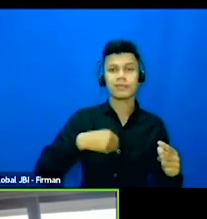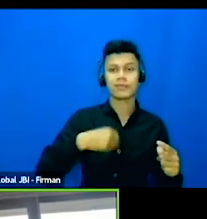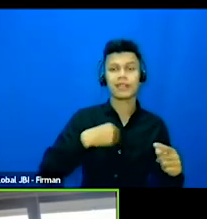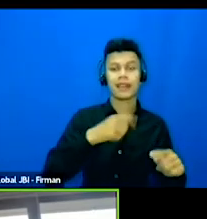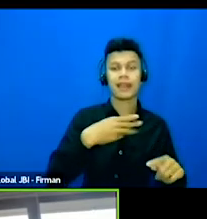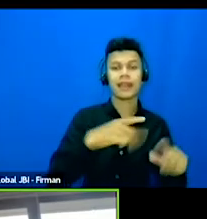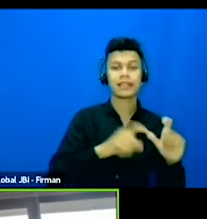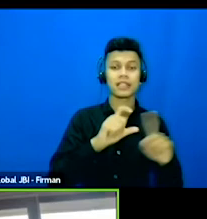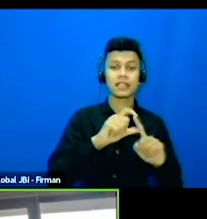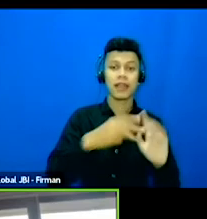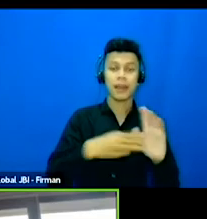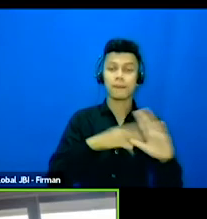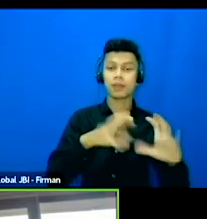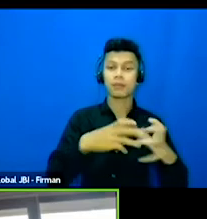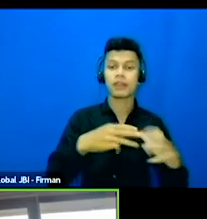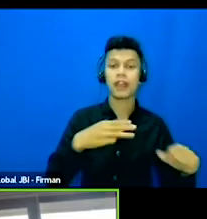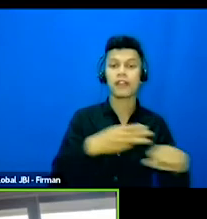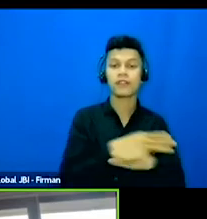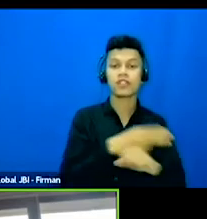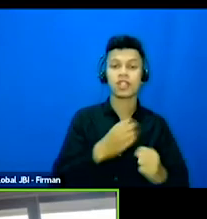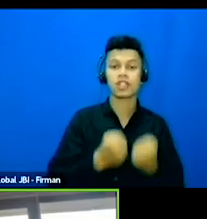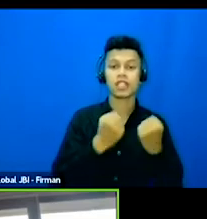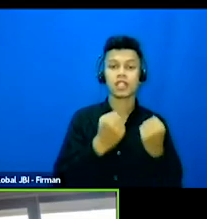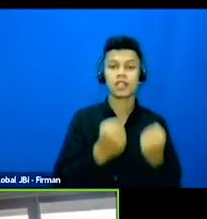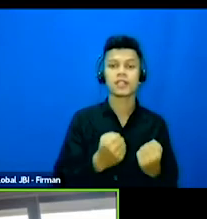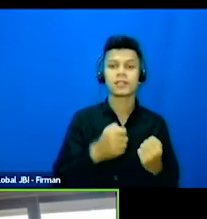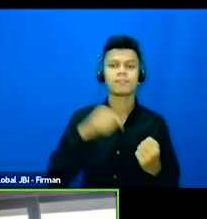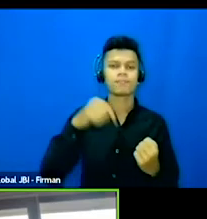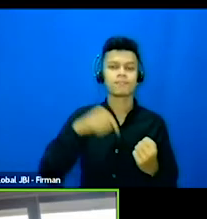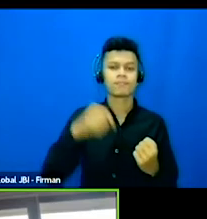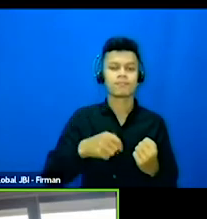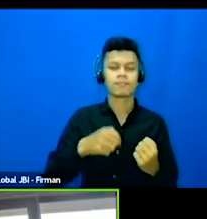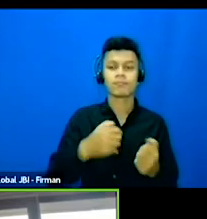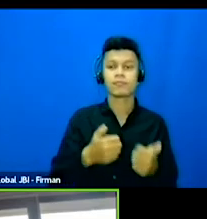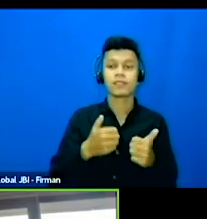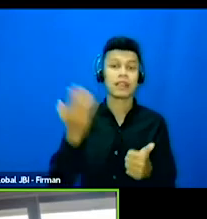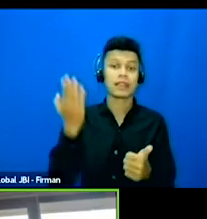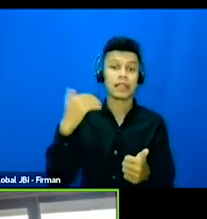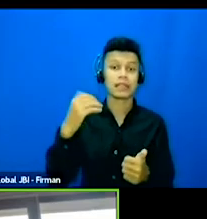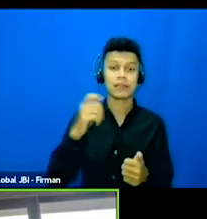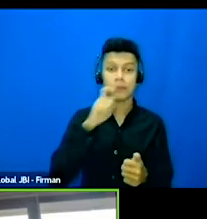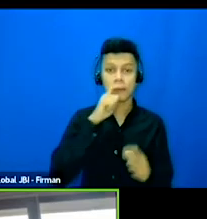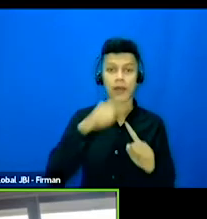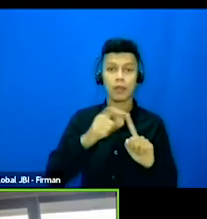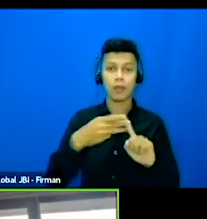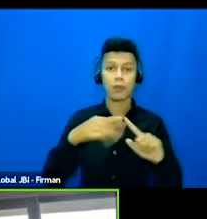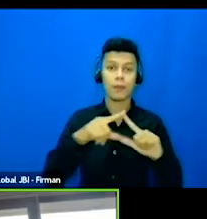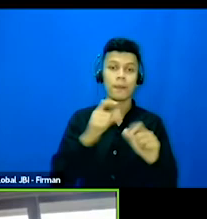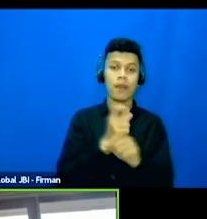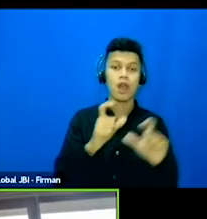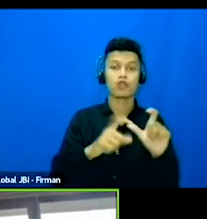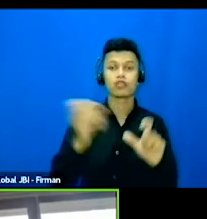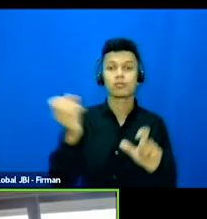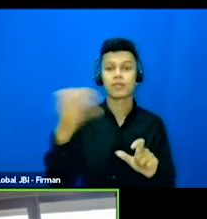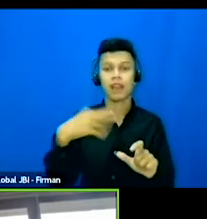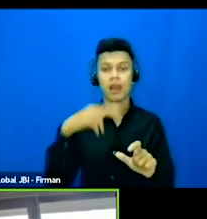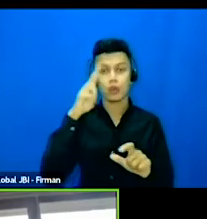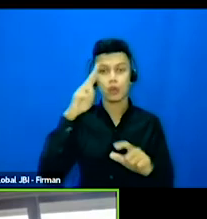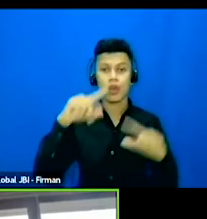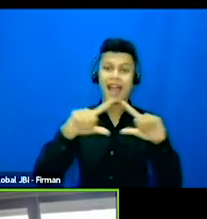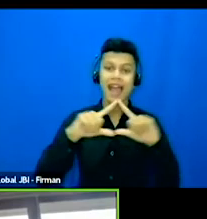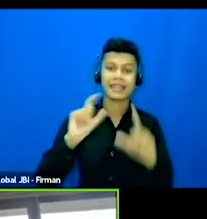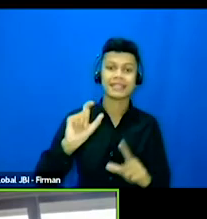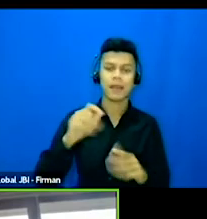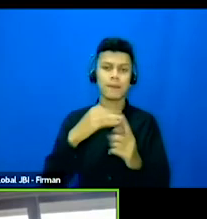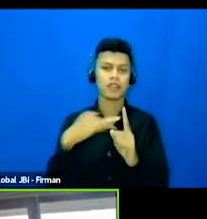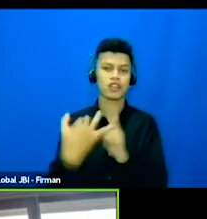di bidang efisiensi energi sehingga disini bisa misalnya yang tadi disampaikan Pak Tubagus untuk AC masyarakat